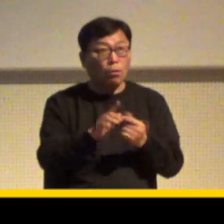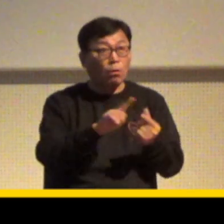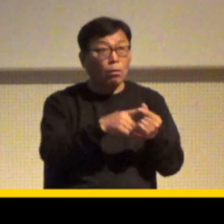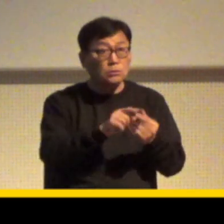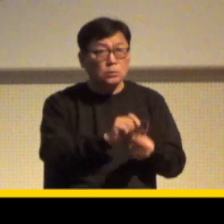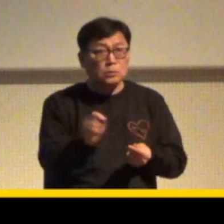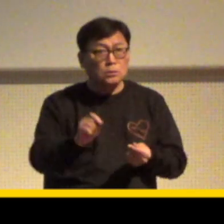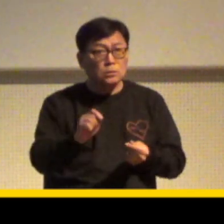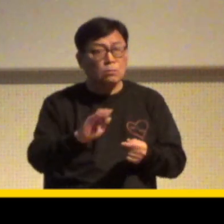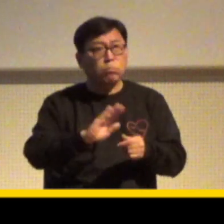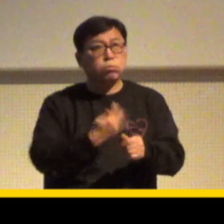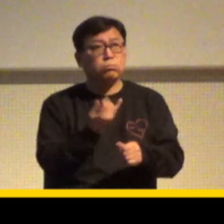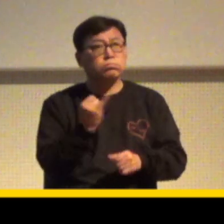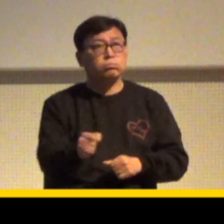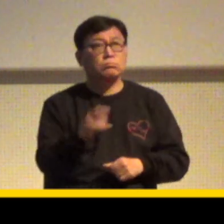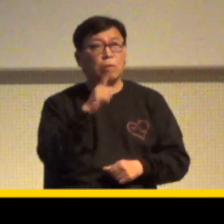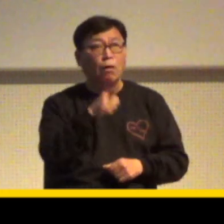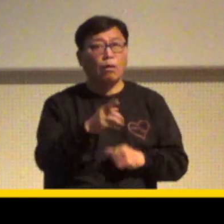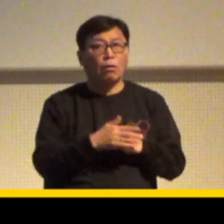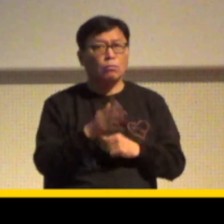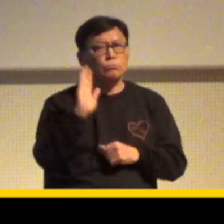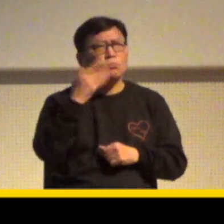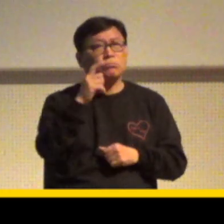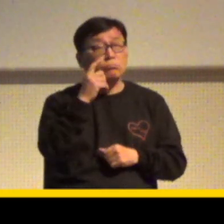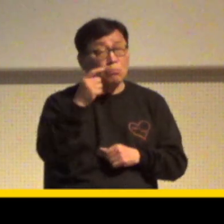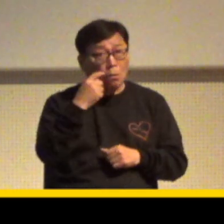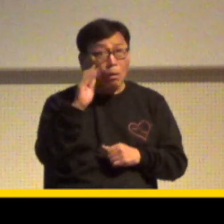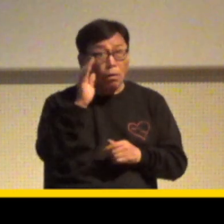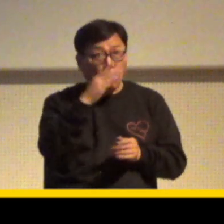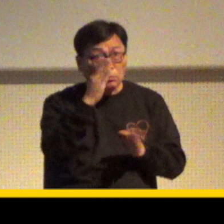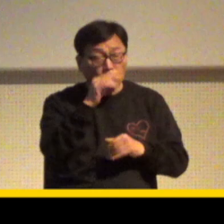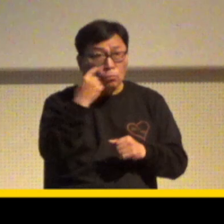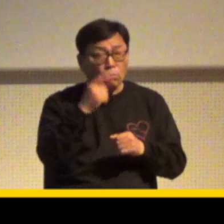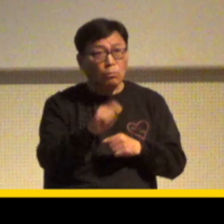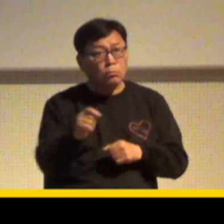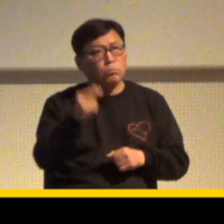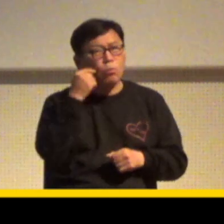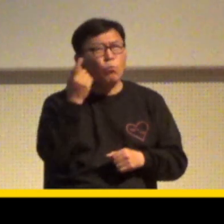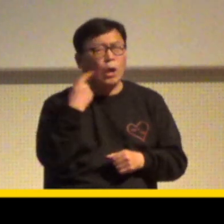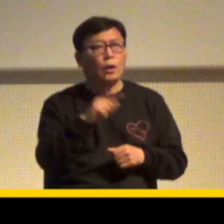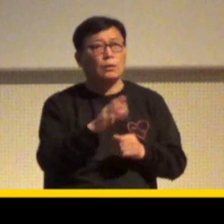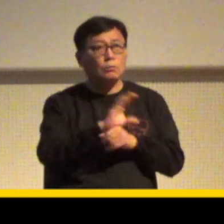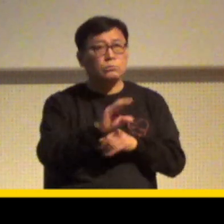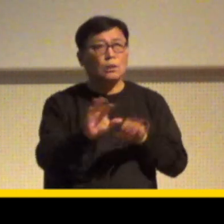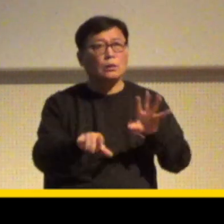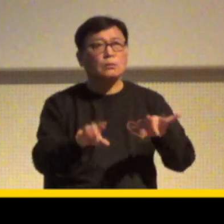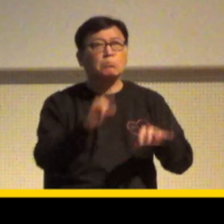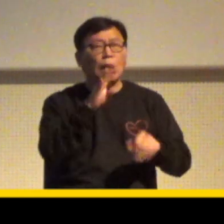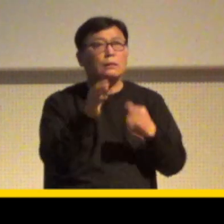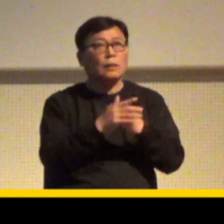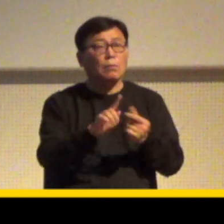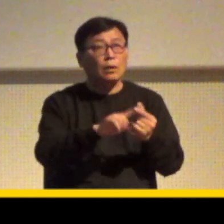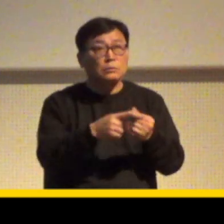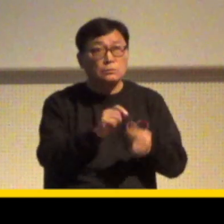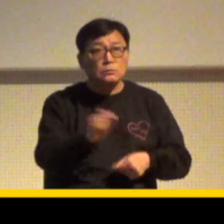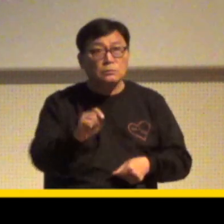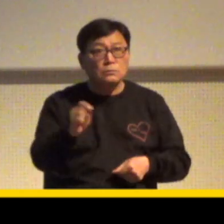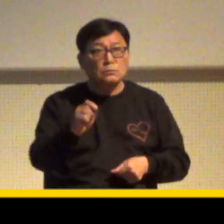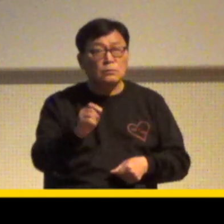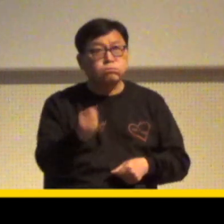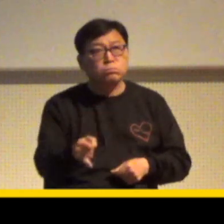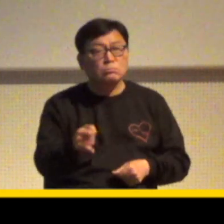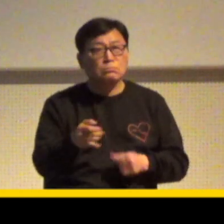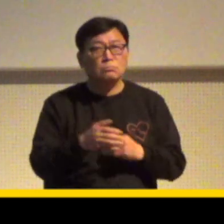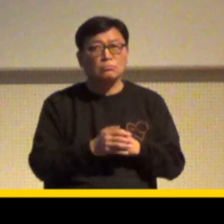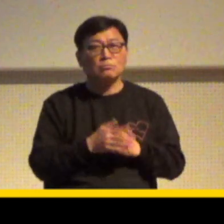아, 그렇지. 근데 요즘 애들 보면 글씨 못 써요. 다 뭐 키보드로 다 작성을 네. 하고 그러니까. 이 저도 애들 이제 글 쓰는